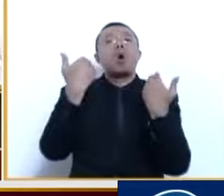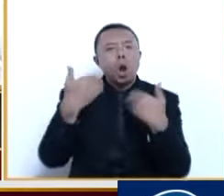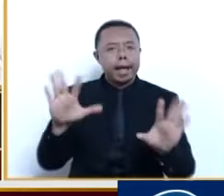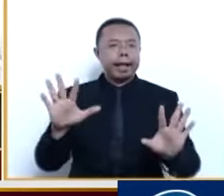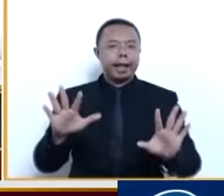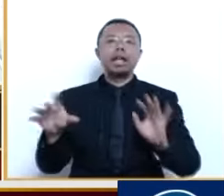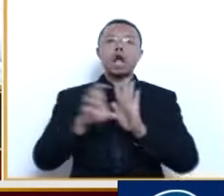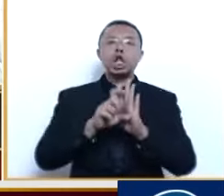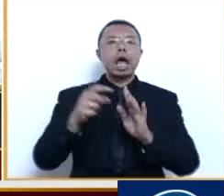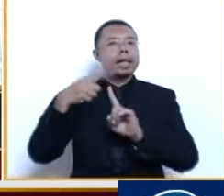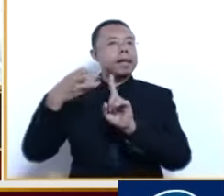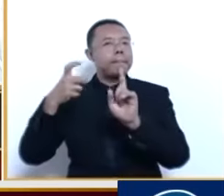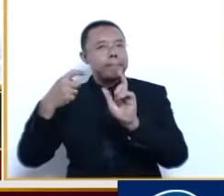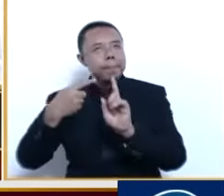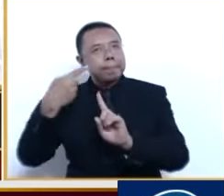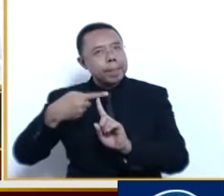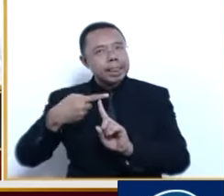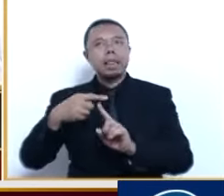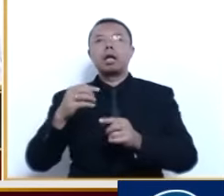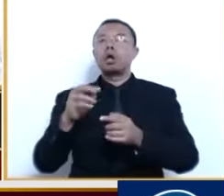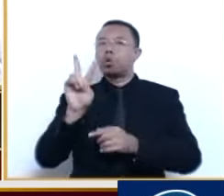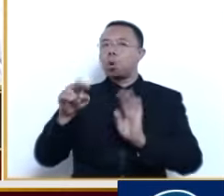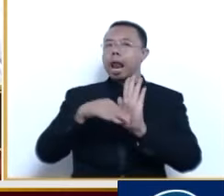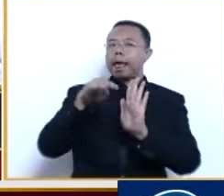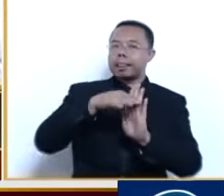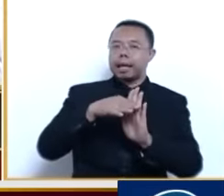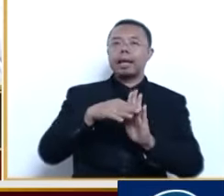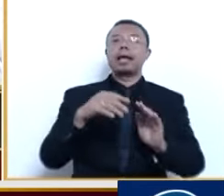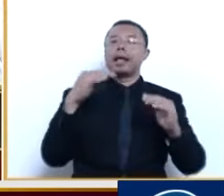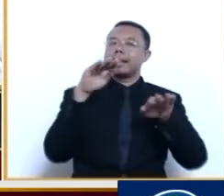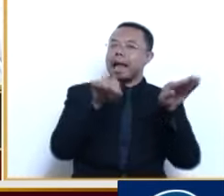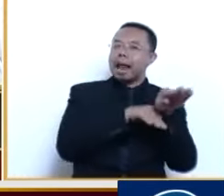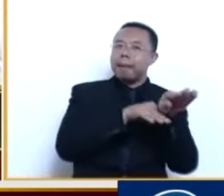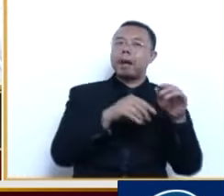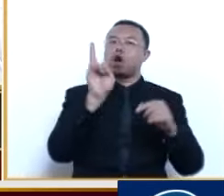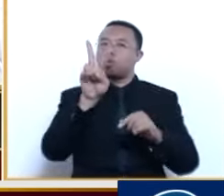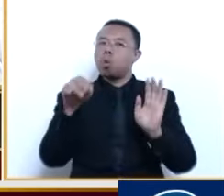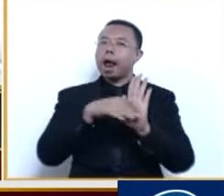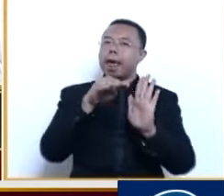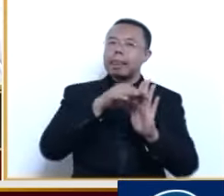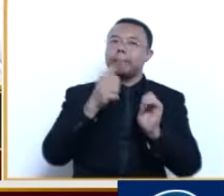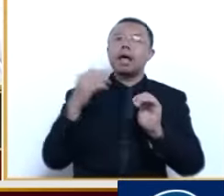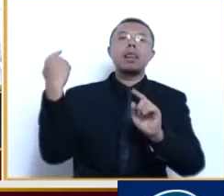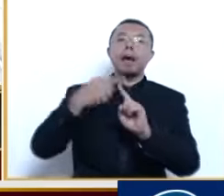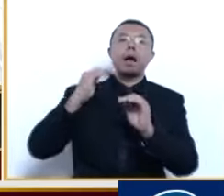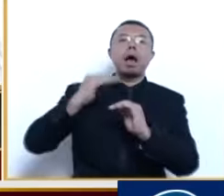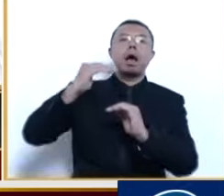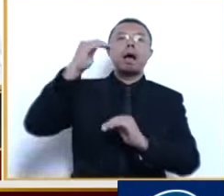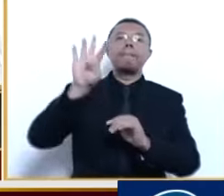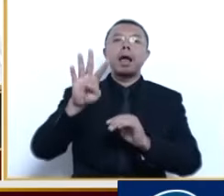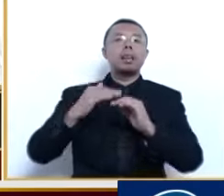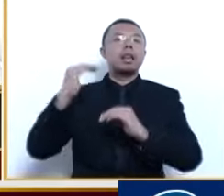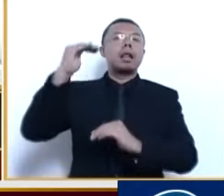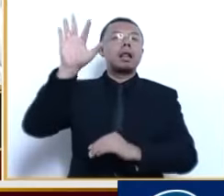ditebet di mana yang hanya dua lantai di Tanah Abang yang hanya dua lantai bisa 4 l dan seterusnya sehingga orang yang tinggal bisa lebih